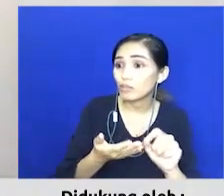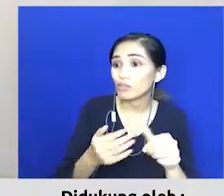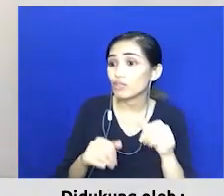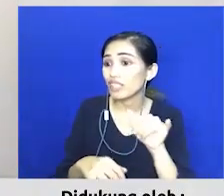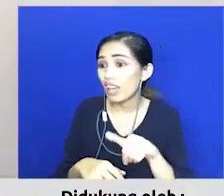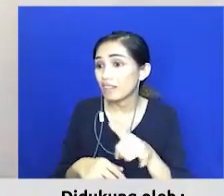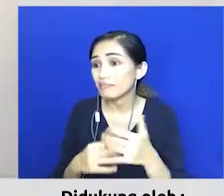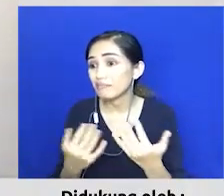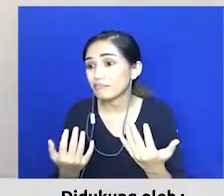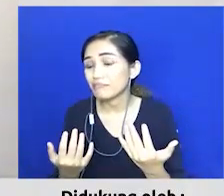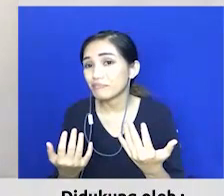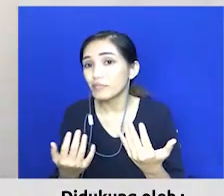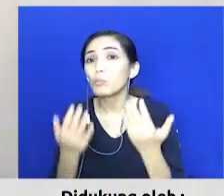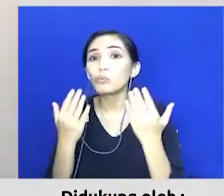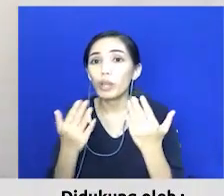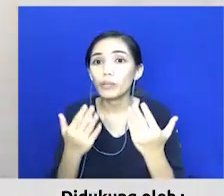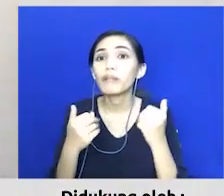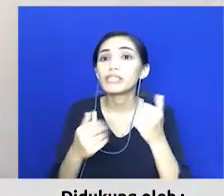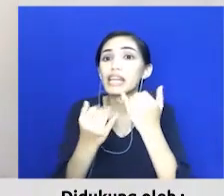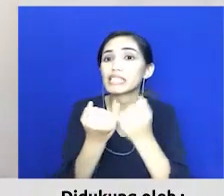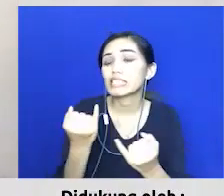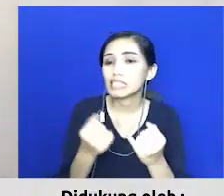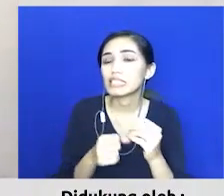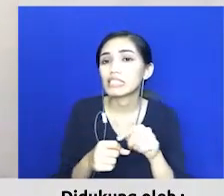lagi merencanakan menulis buku ya Pak Alwi ya? Ada buku.